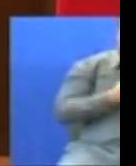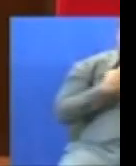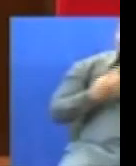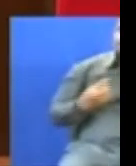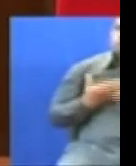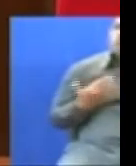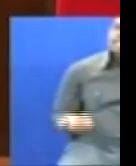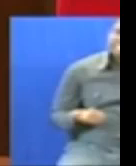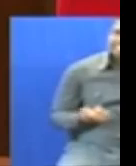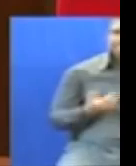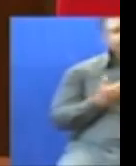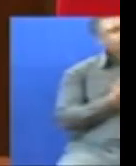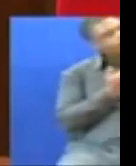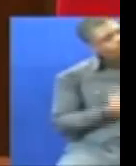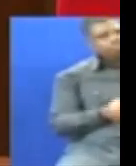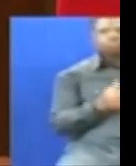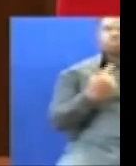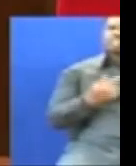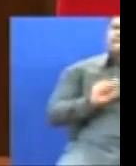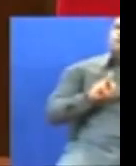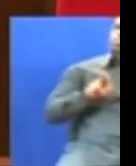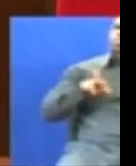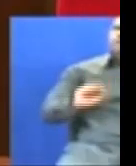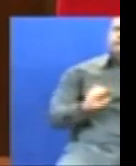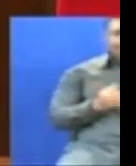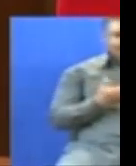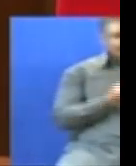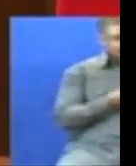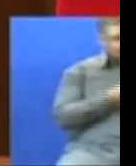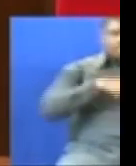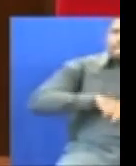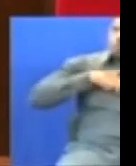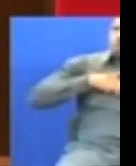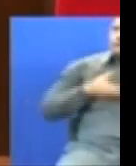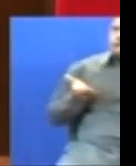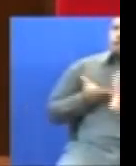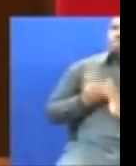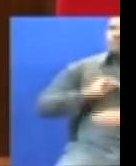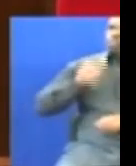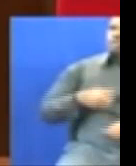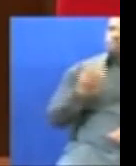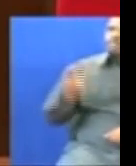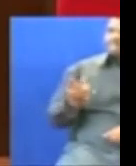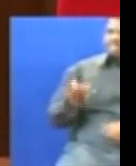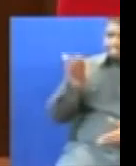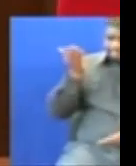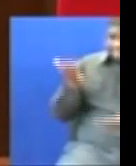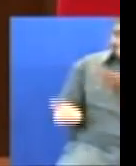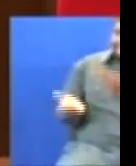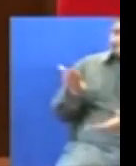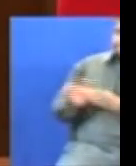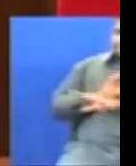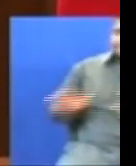sababu TARURA waliomba fedha za dharura mwezi wa pili, walifanya tathmini nchi nzima, wakasema